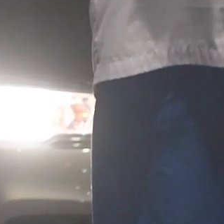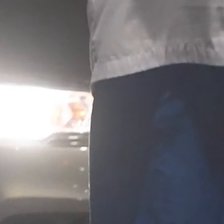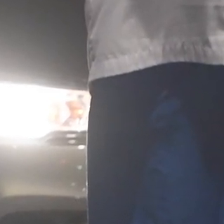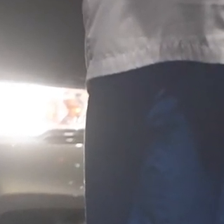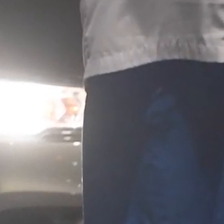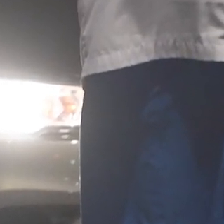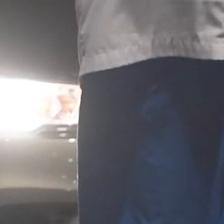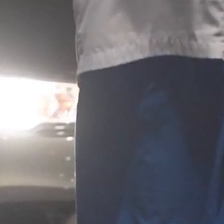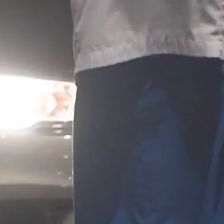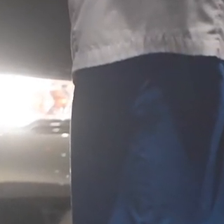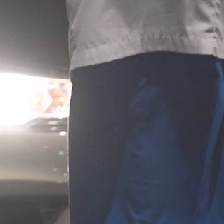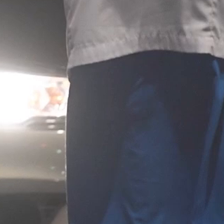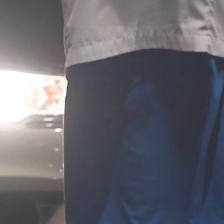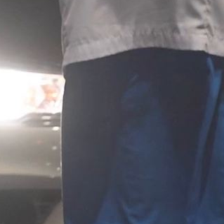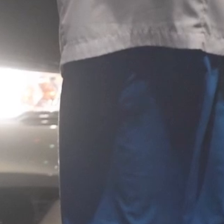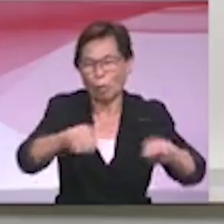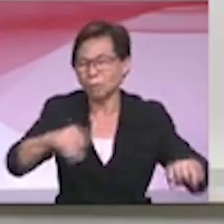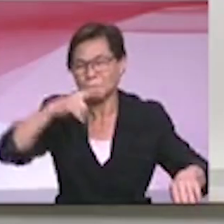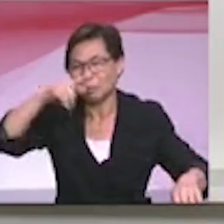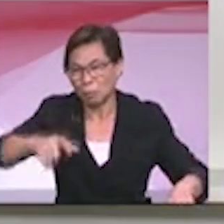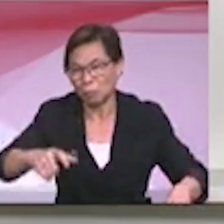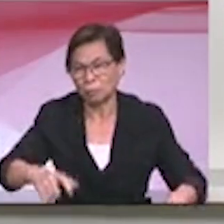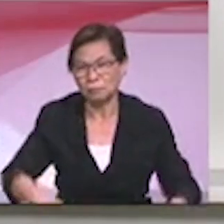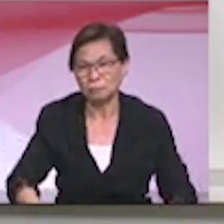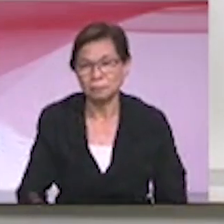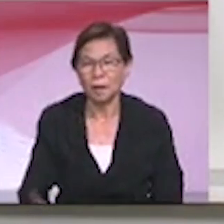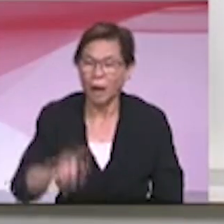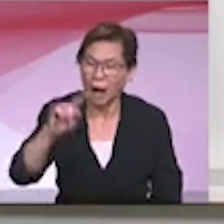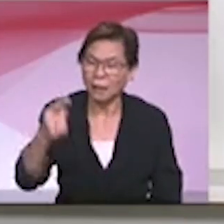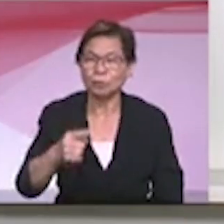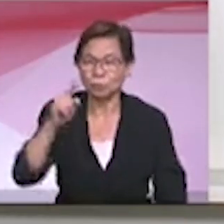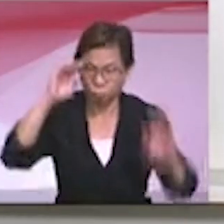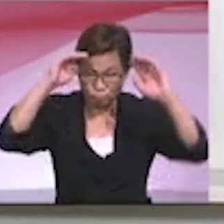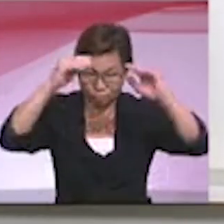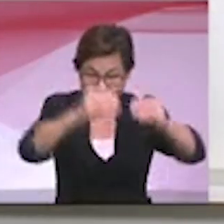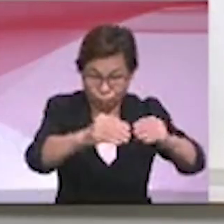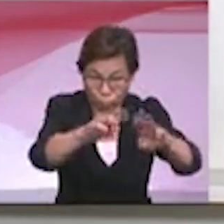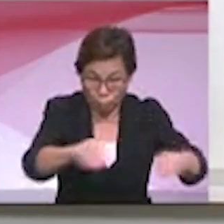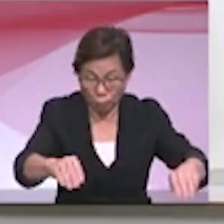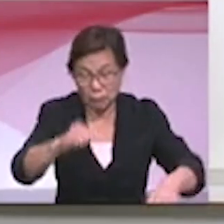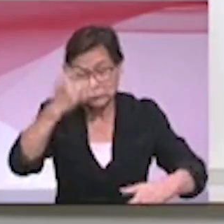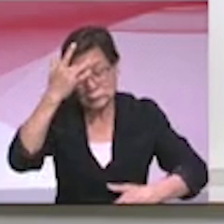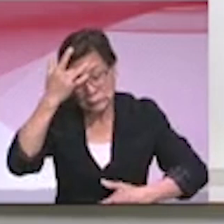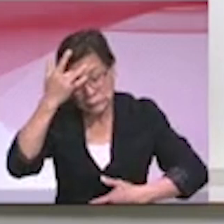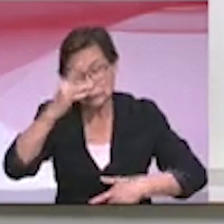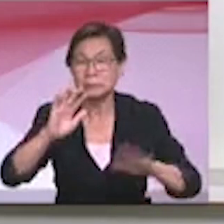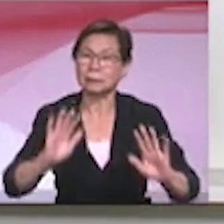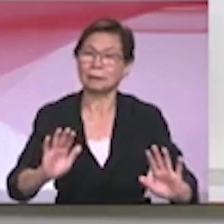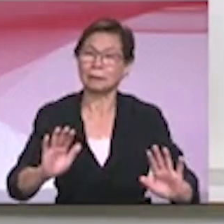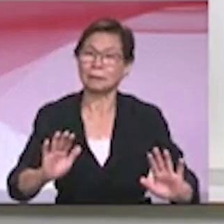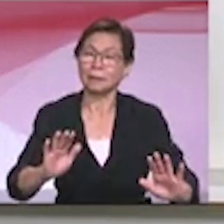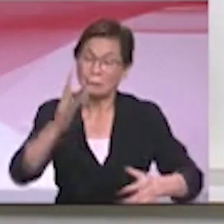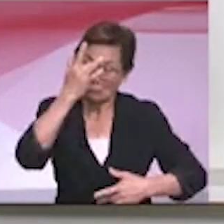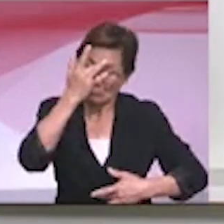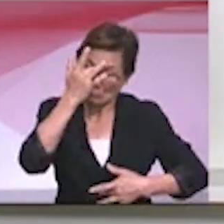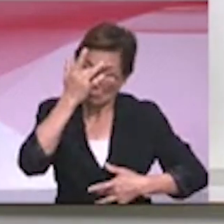membuat swab test terhadap semua pelajar. Hanya perlu tumpu kepada pelajar yang bergejala, yang kita kira